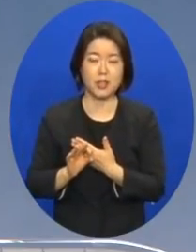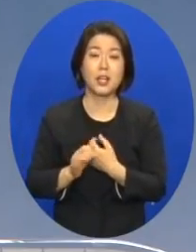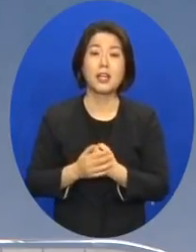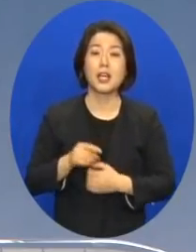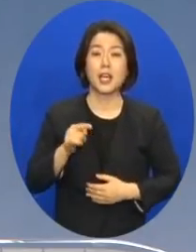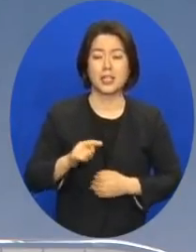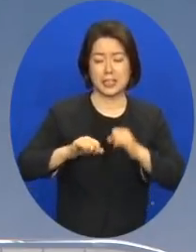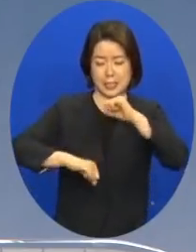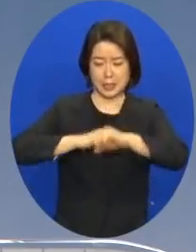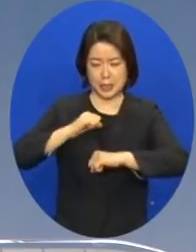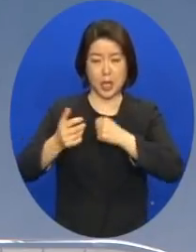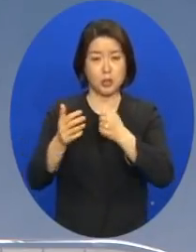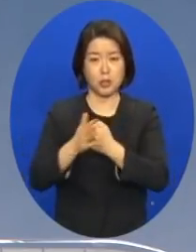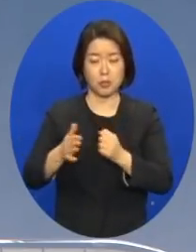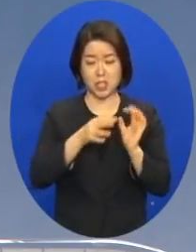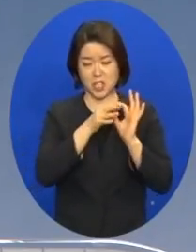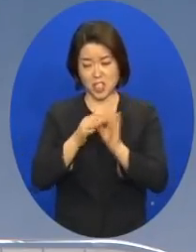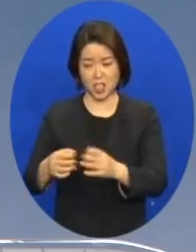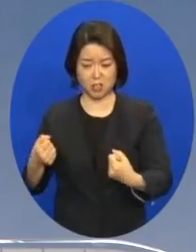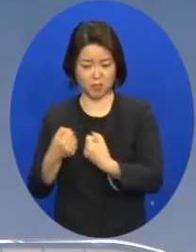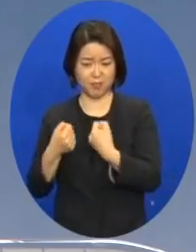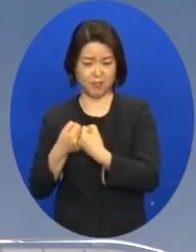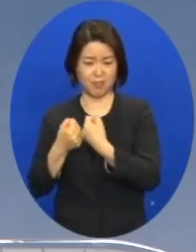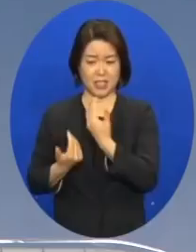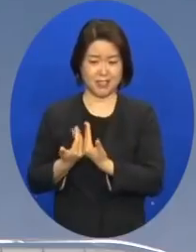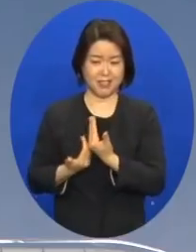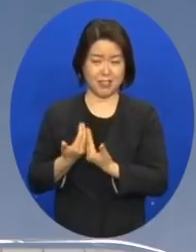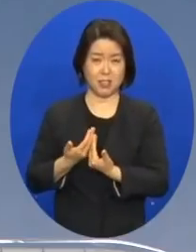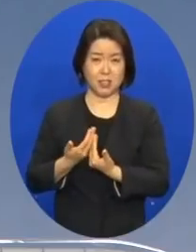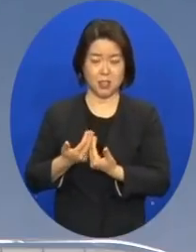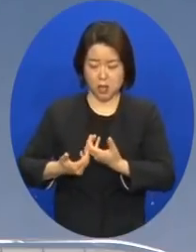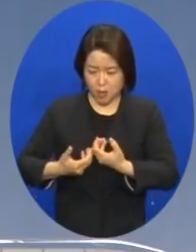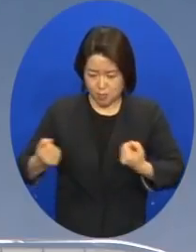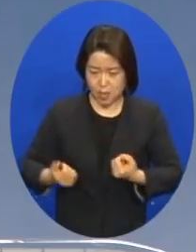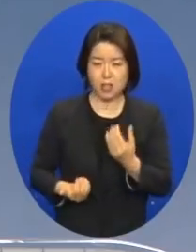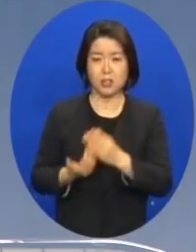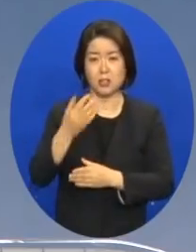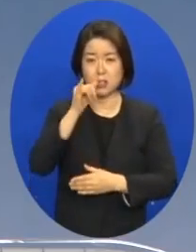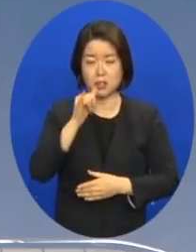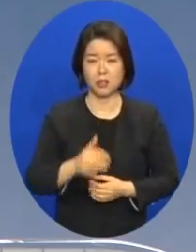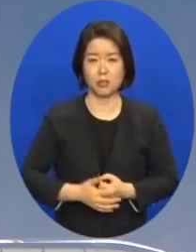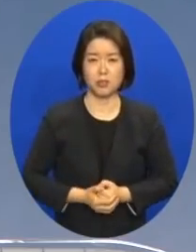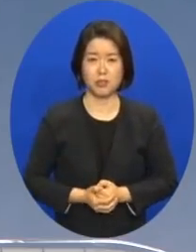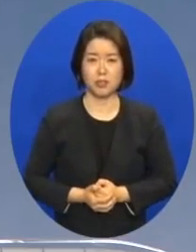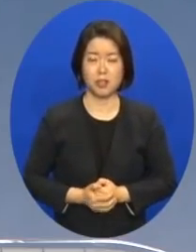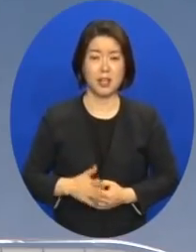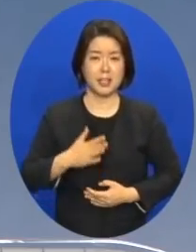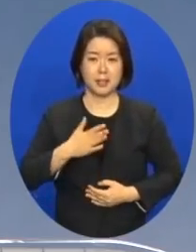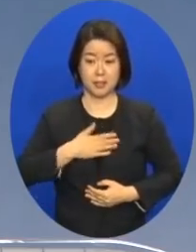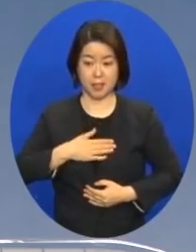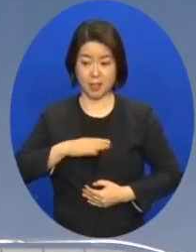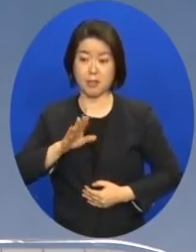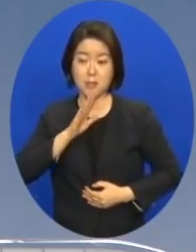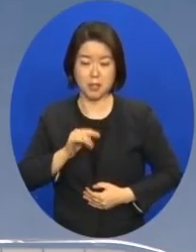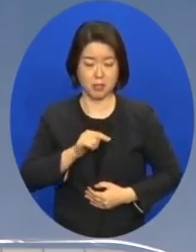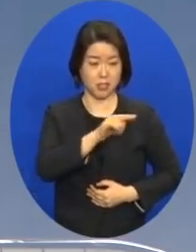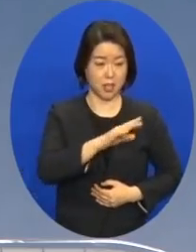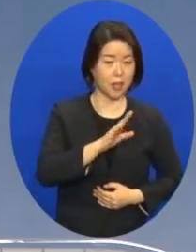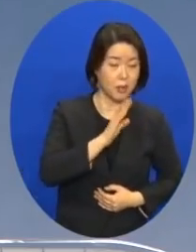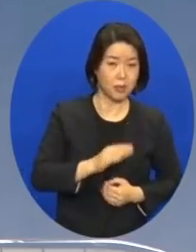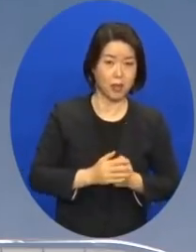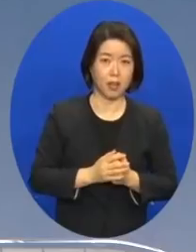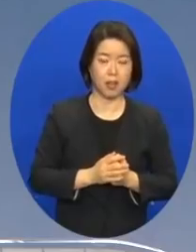이 자유 때문에 계속 싸우게 되는 겁니다. 분란이 일어나는 거예요. 다툼이 일어나는 거예요. 내가 옳다, 내가 옳다 하면서